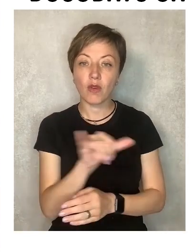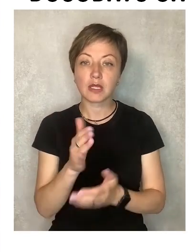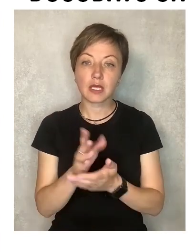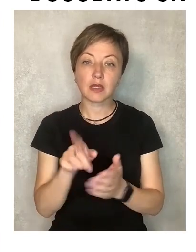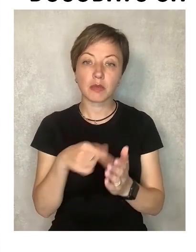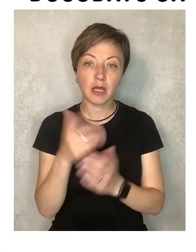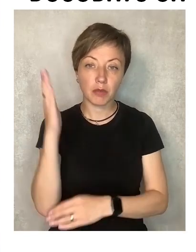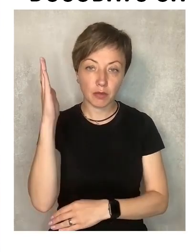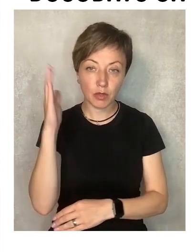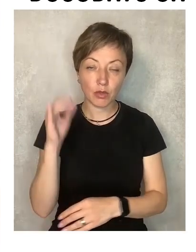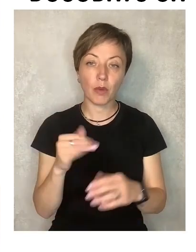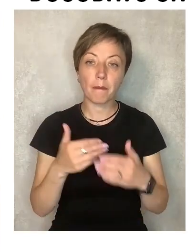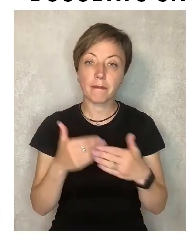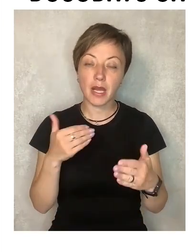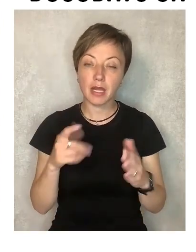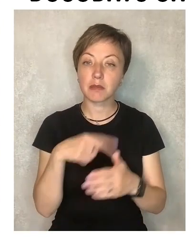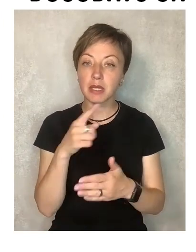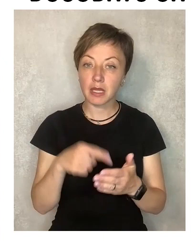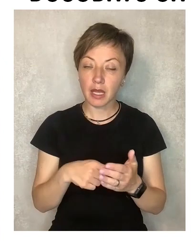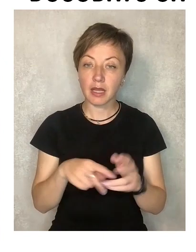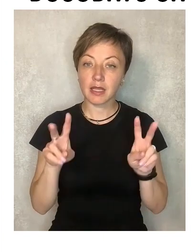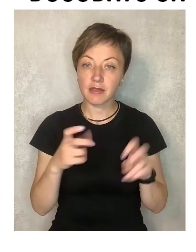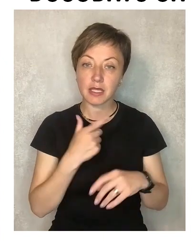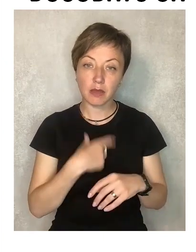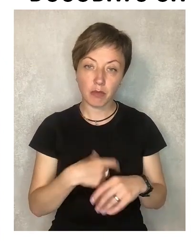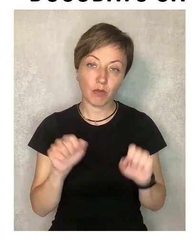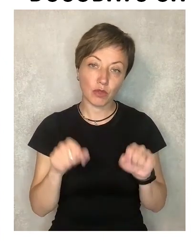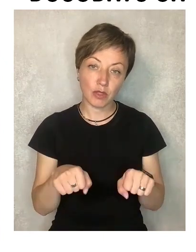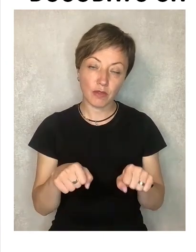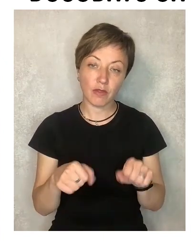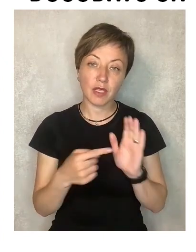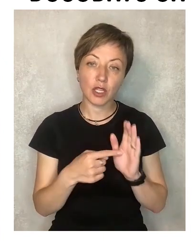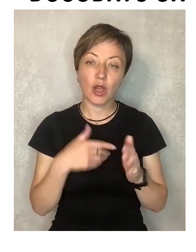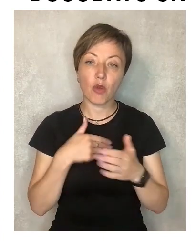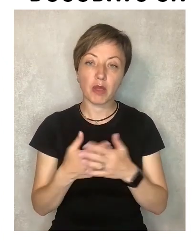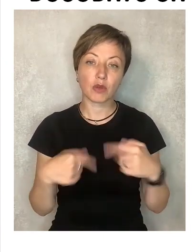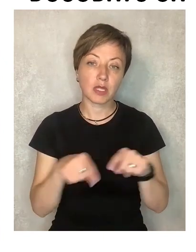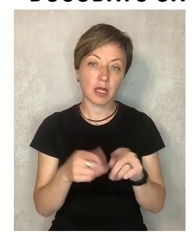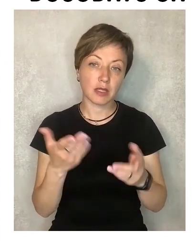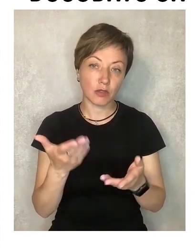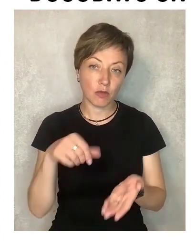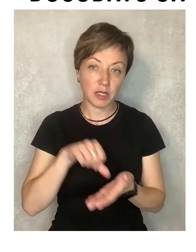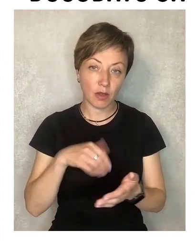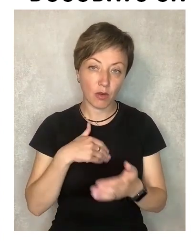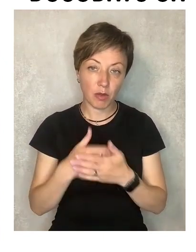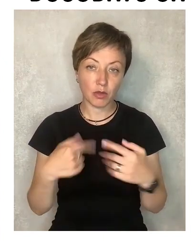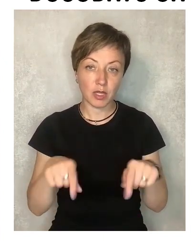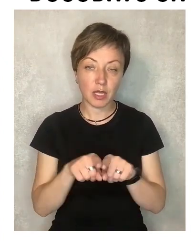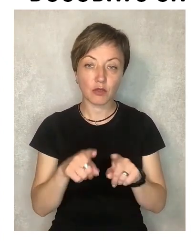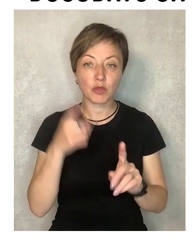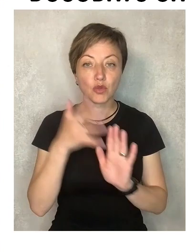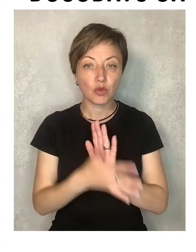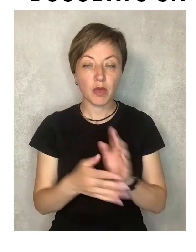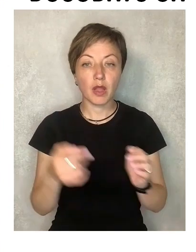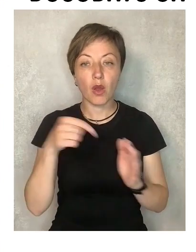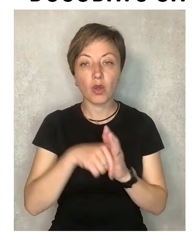руку. Перед тим, як поставити запитання, назвіть себе та, можливо, вкажіть громадську організацію, якщо ви представляєте громадську організацію, щоб ми зрозуміли контекст